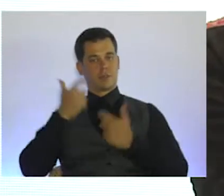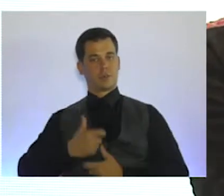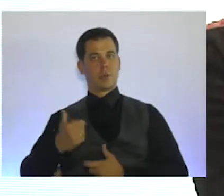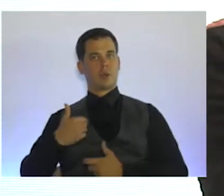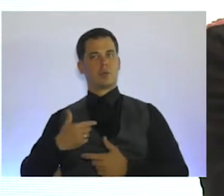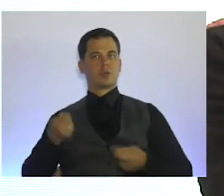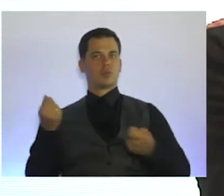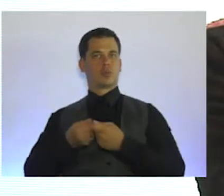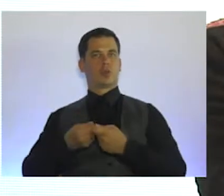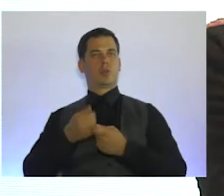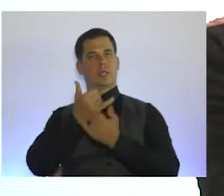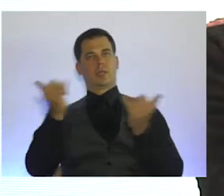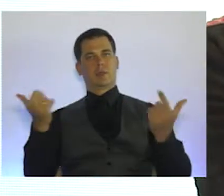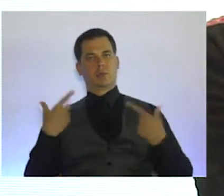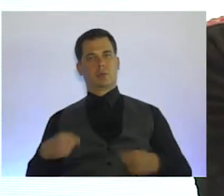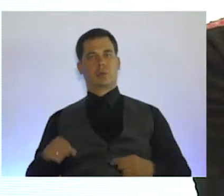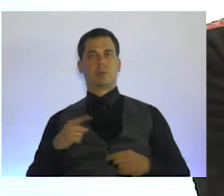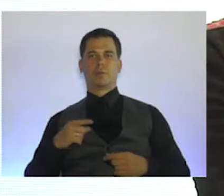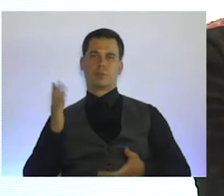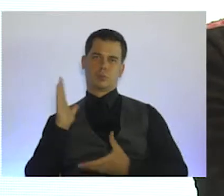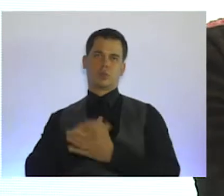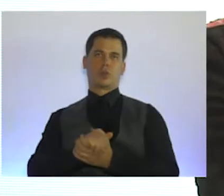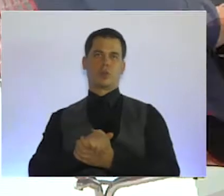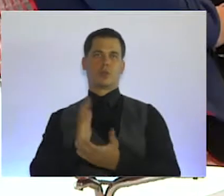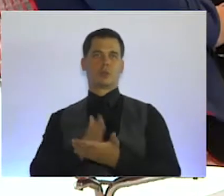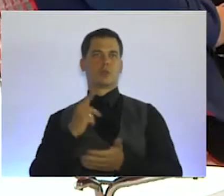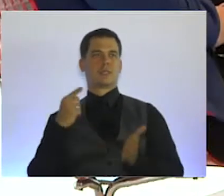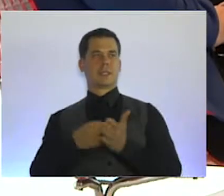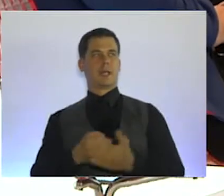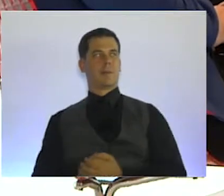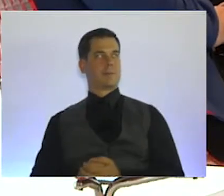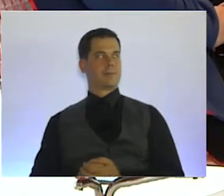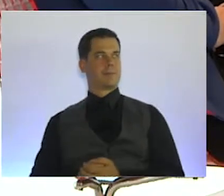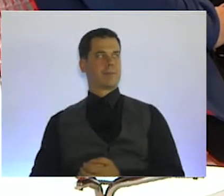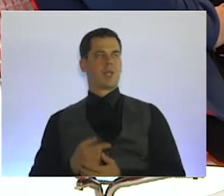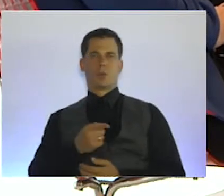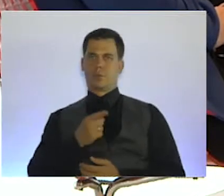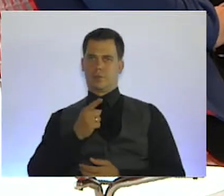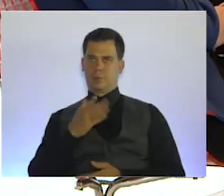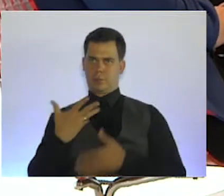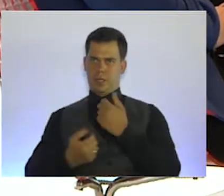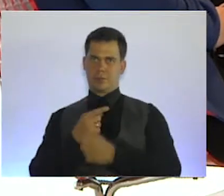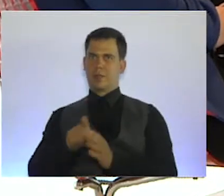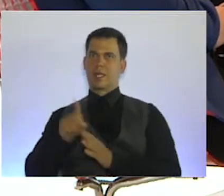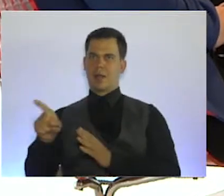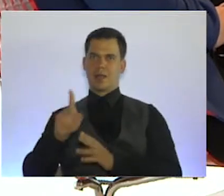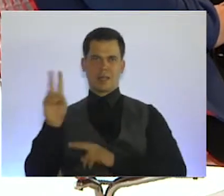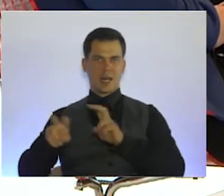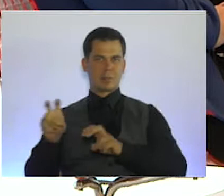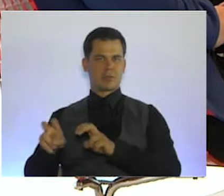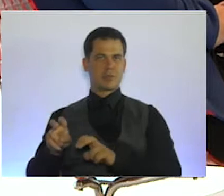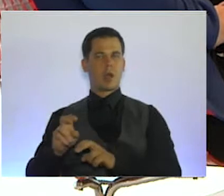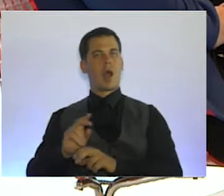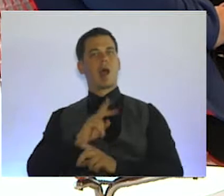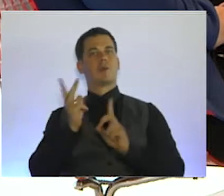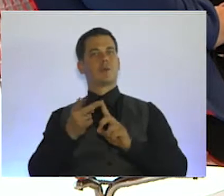połączyć z indywidualizmem innych i razem osiągnąć cel. No dobrze, to jeżeli pani pracuje w ten sposób dla drapieżników, tak to nazwijmy, przedsiębiorców, to